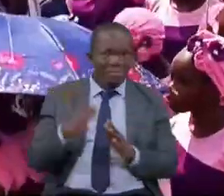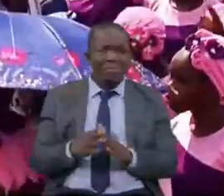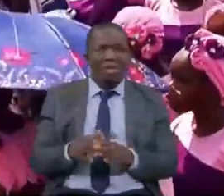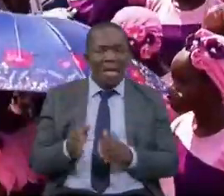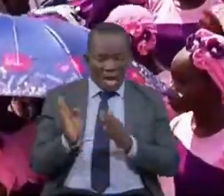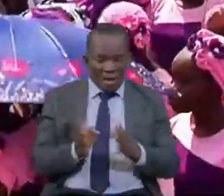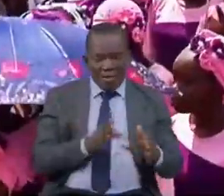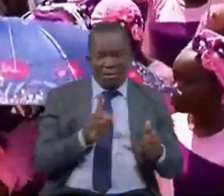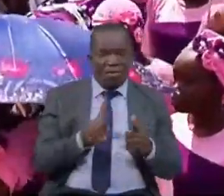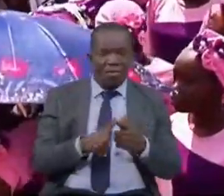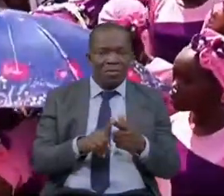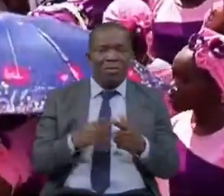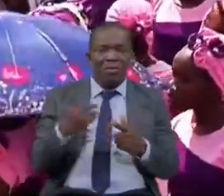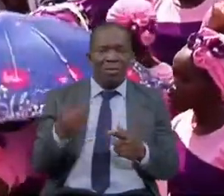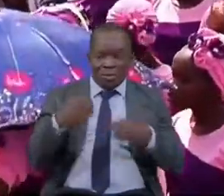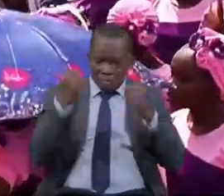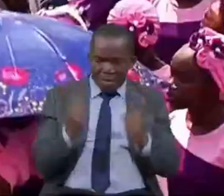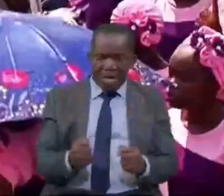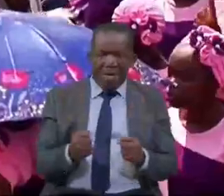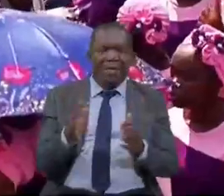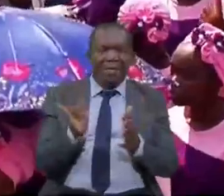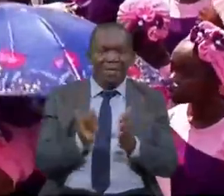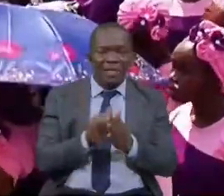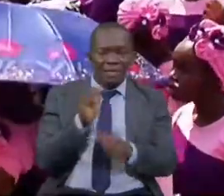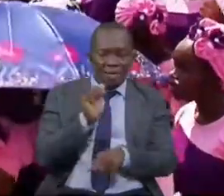selon la puissance qui agit en nous,